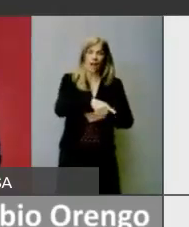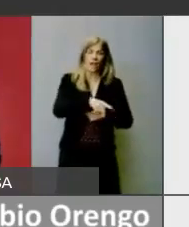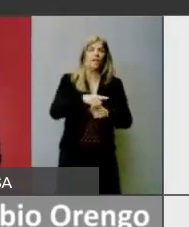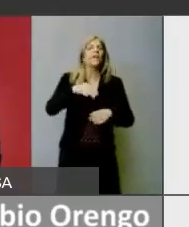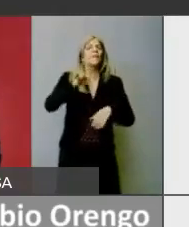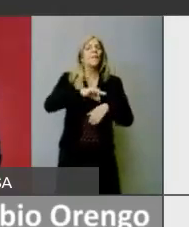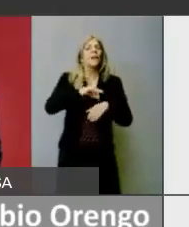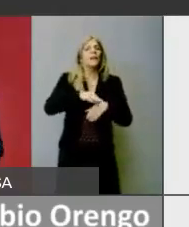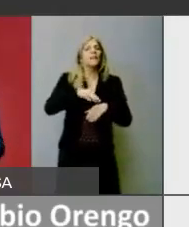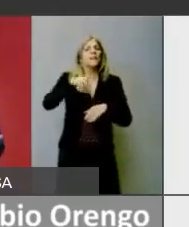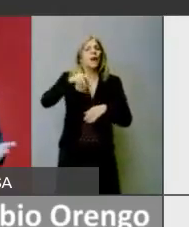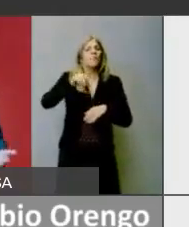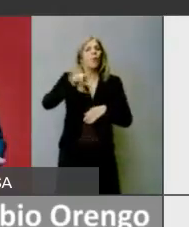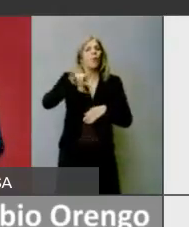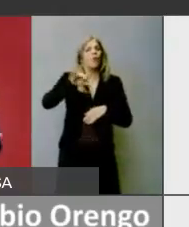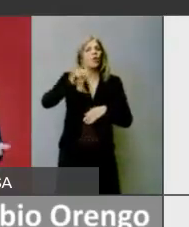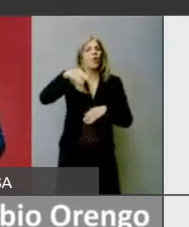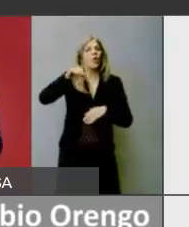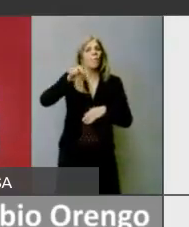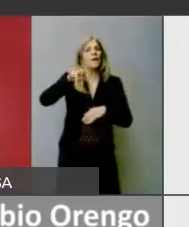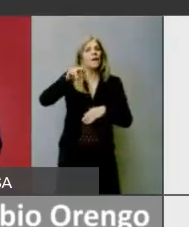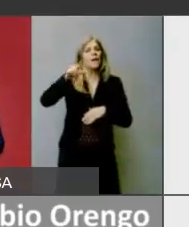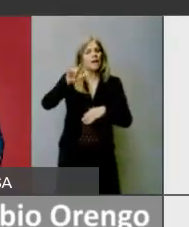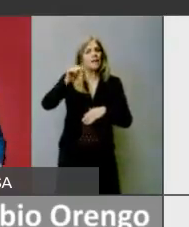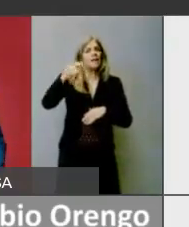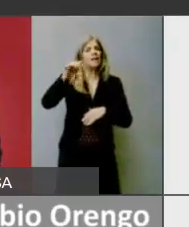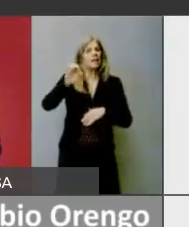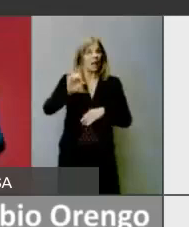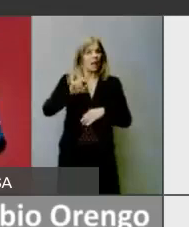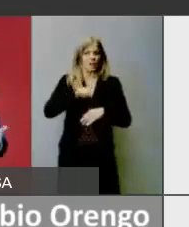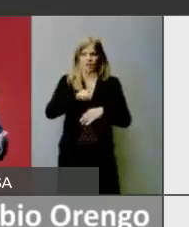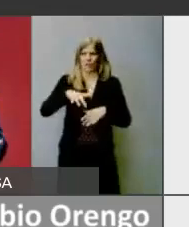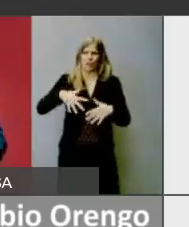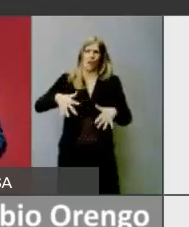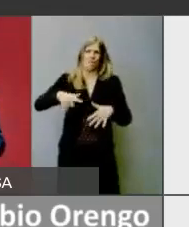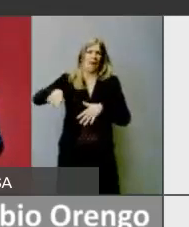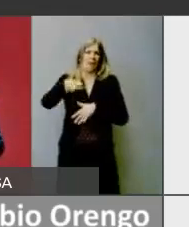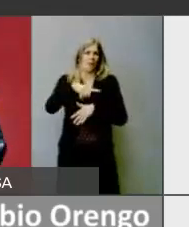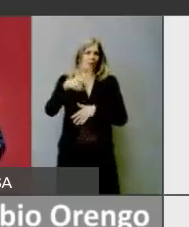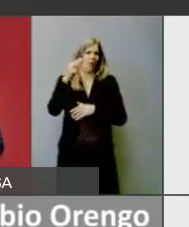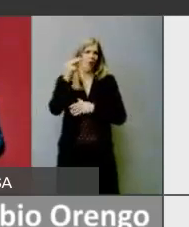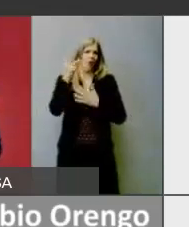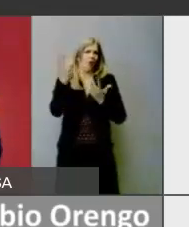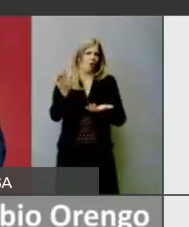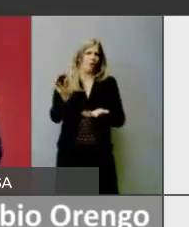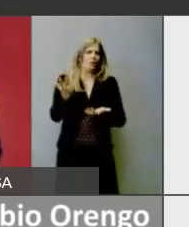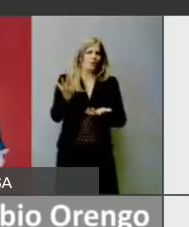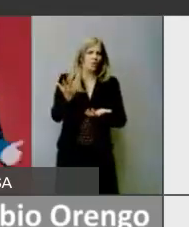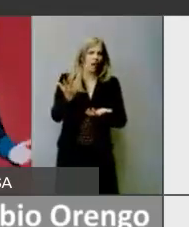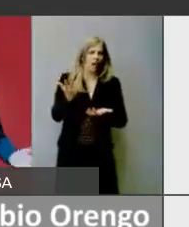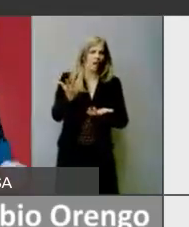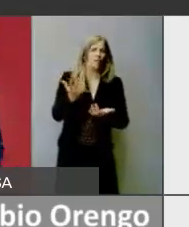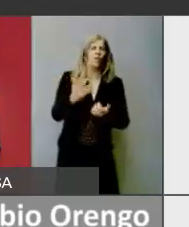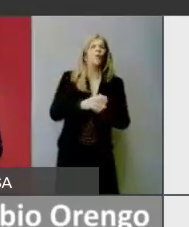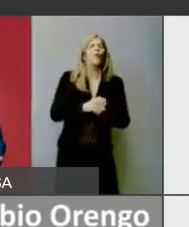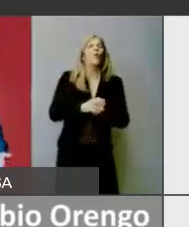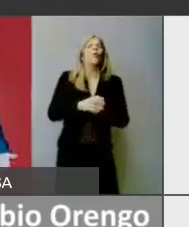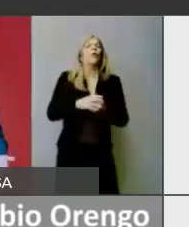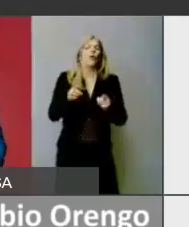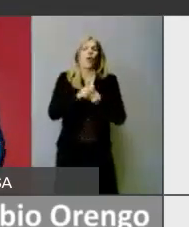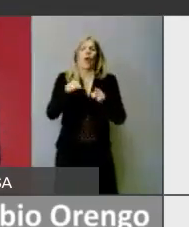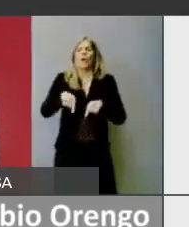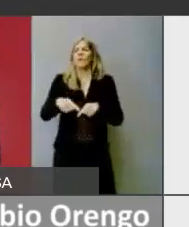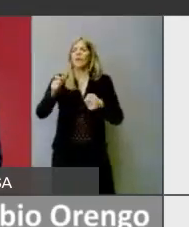virus che oggi noi conosciamo, no? Ne parliamo come se fosse al bar del virus del Covid. Un tempo, negli anni 60,